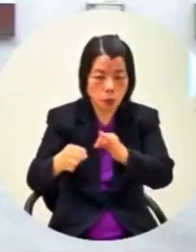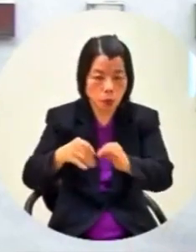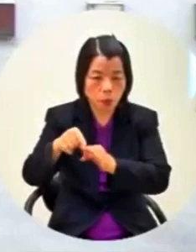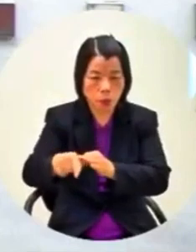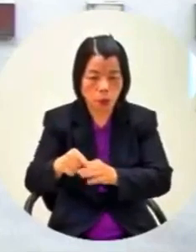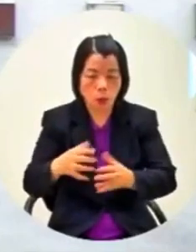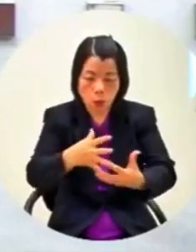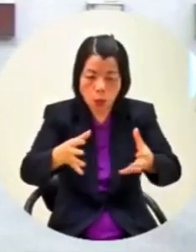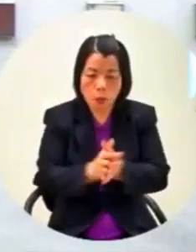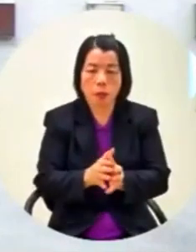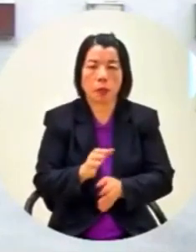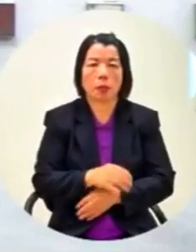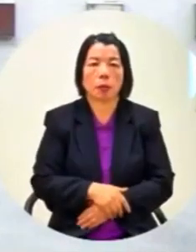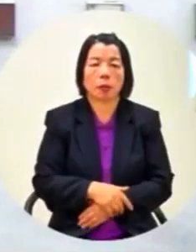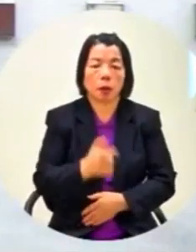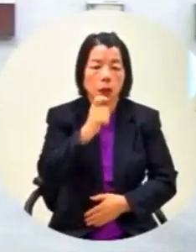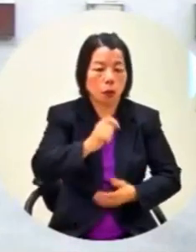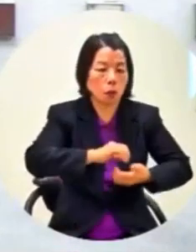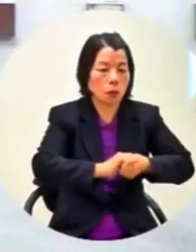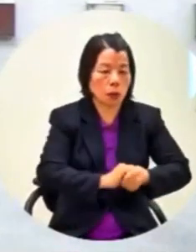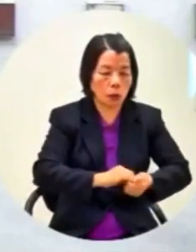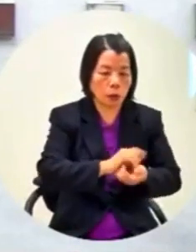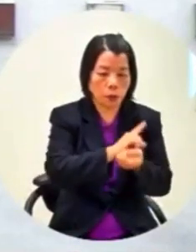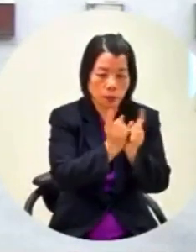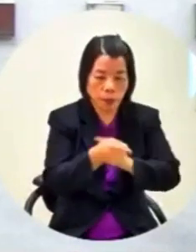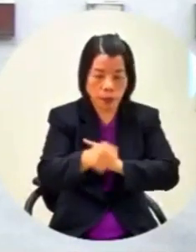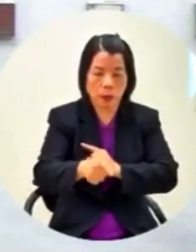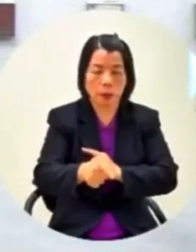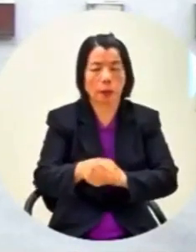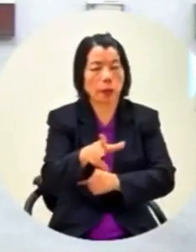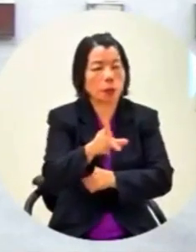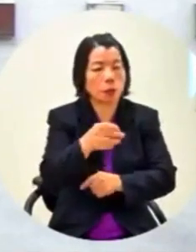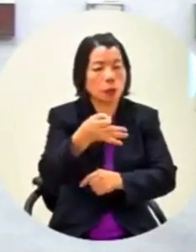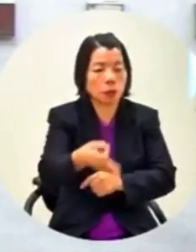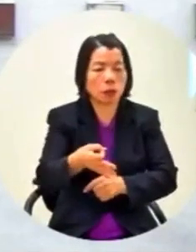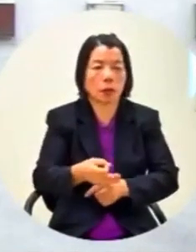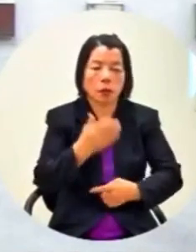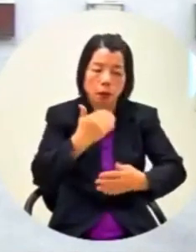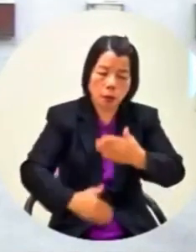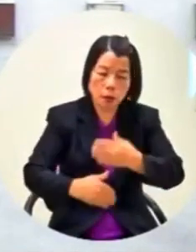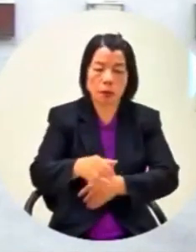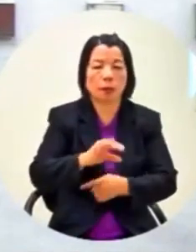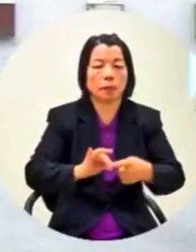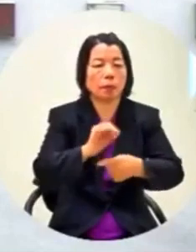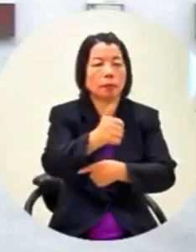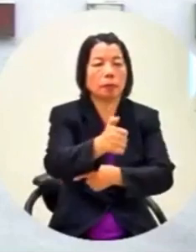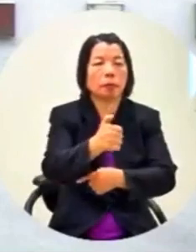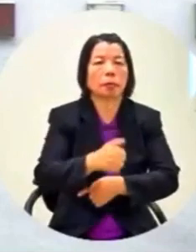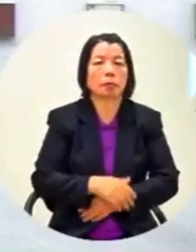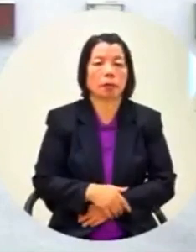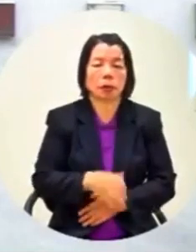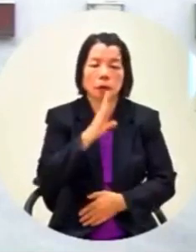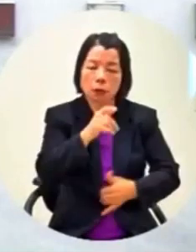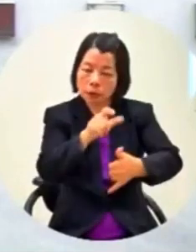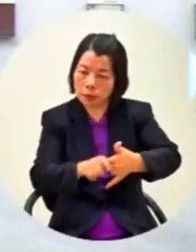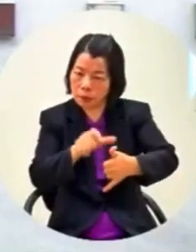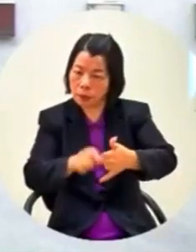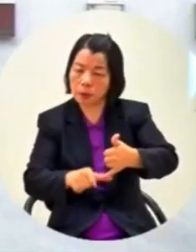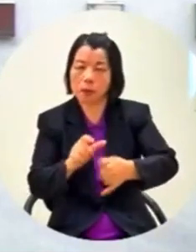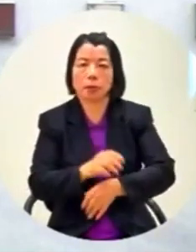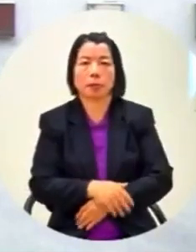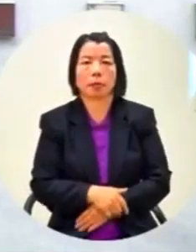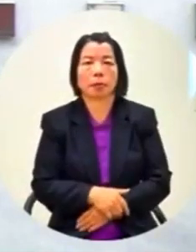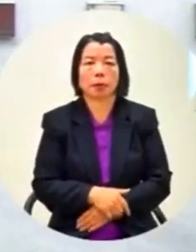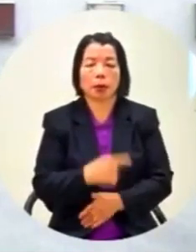体，其固定及变动的租金减收最高50%，而且是个案，我们将会